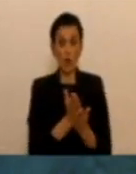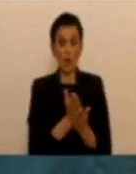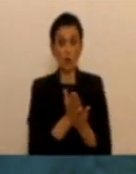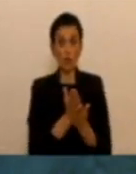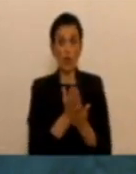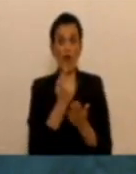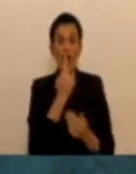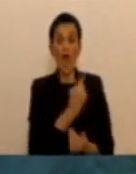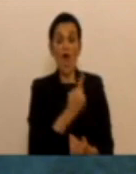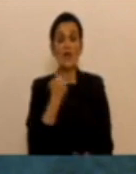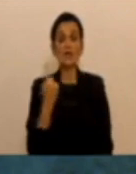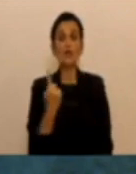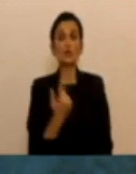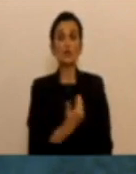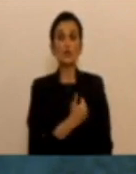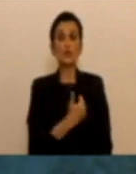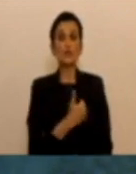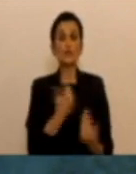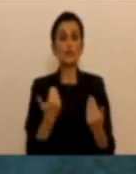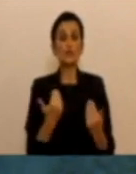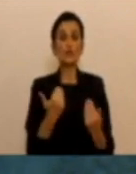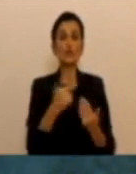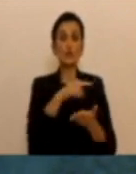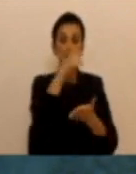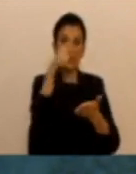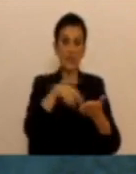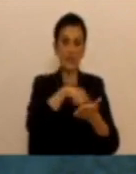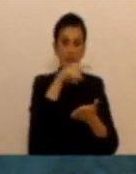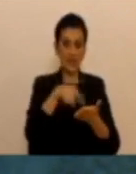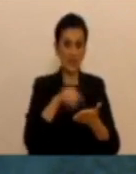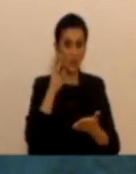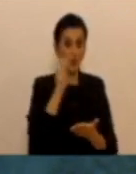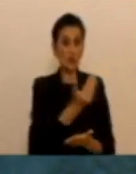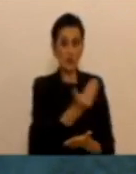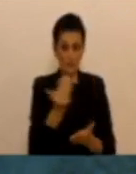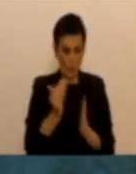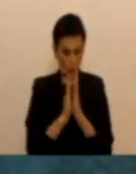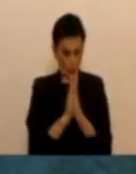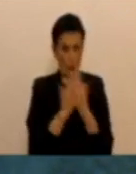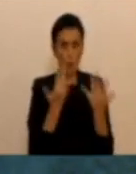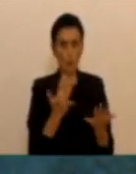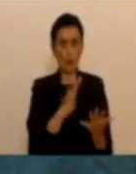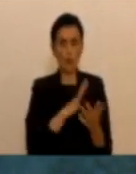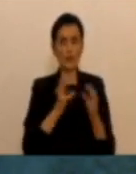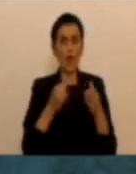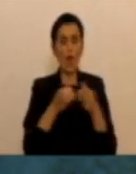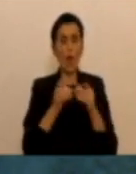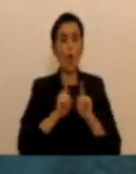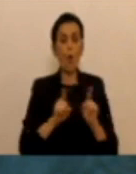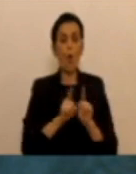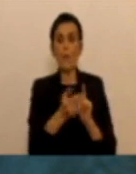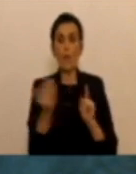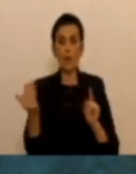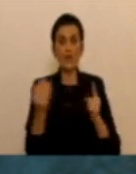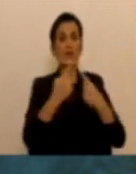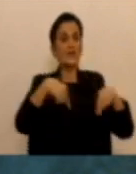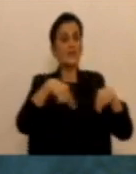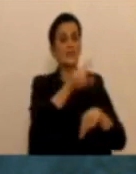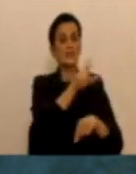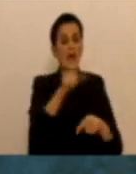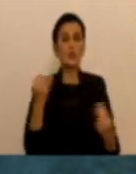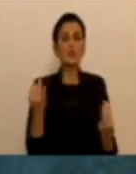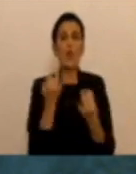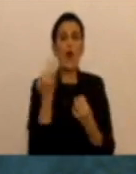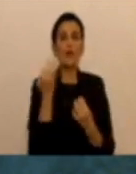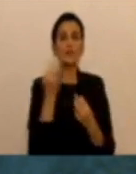ერთადერთი რაც გსურს აქ, დაისვას კითხვები, ეს იყო თქვენი მოთხოვნაც ოპოზიციის მხრიდან და საზოგადოებასაც აინტერესებს